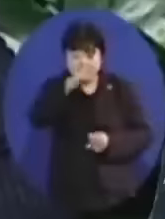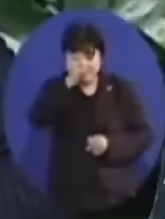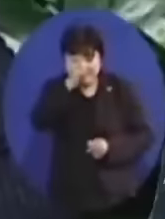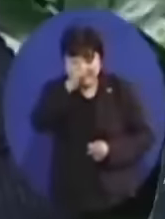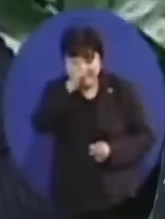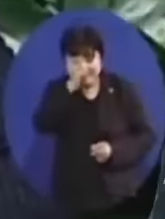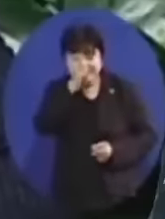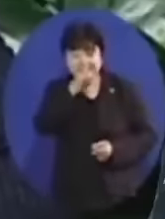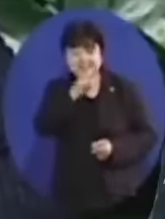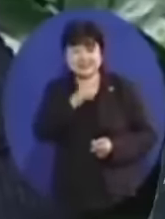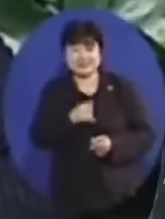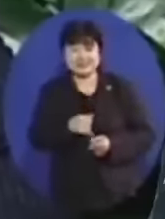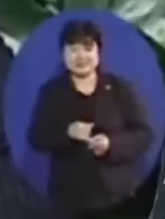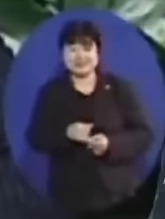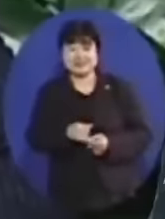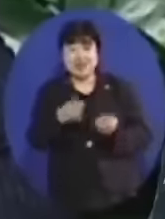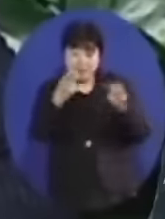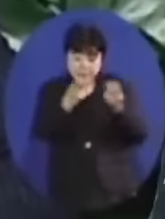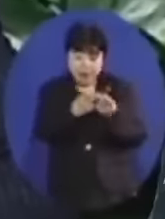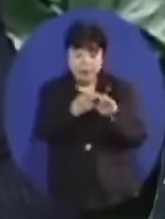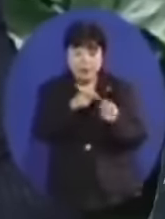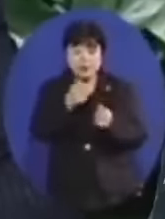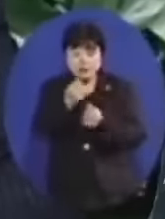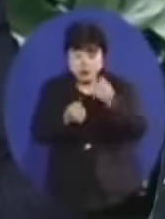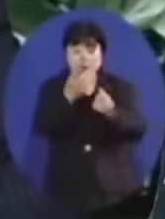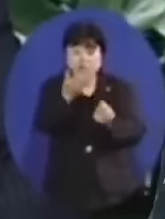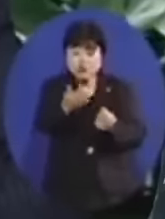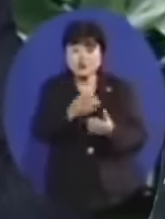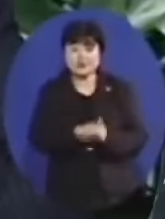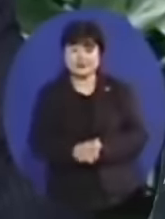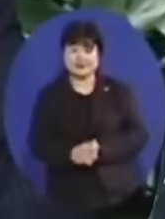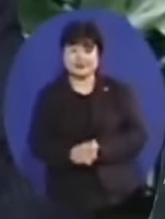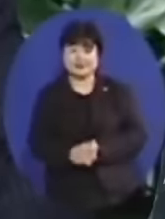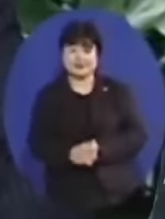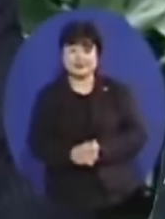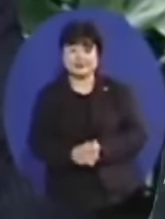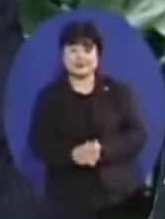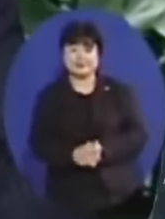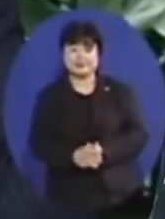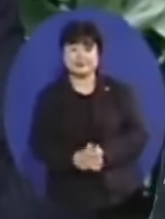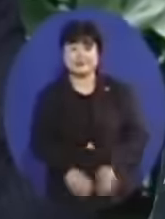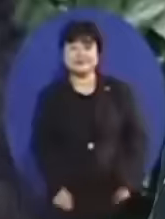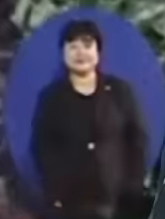있는 방법을 말씀해 준 것입니다.